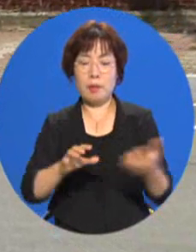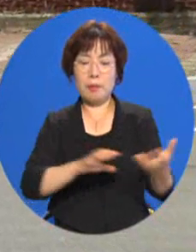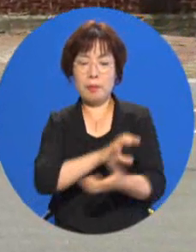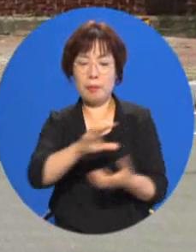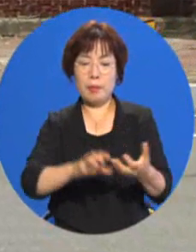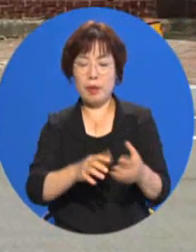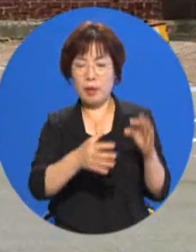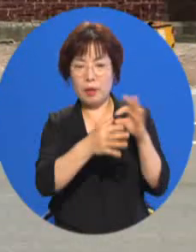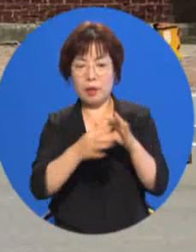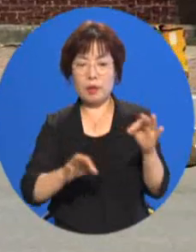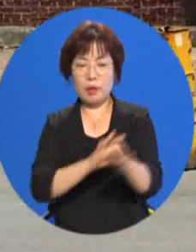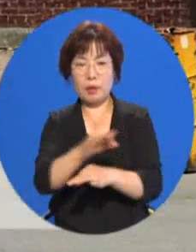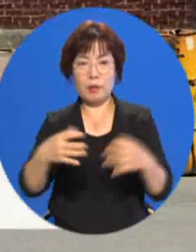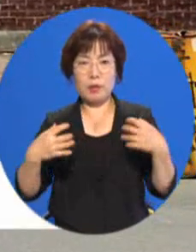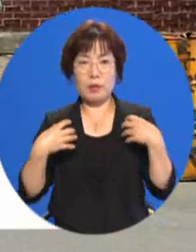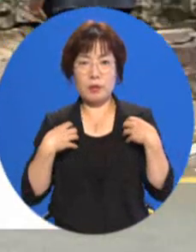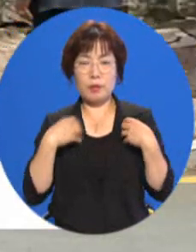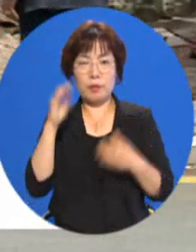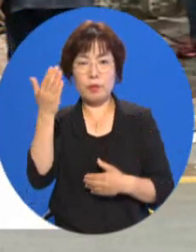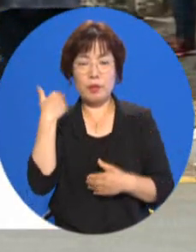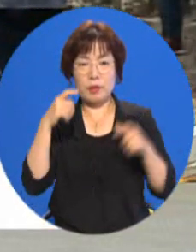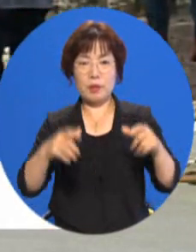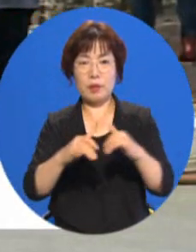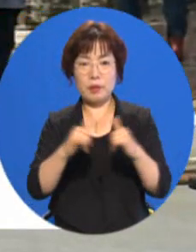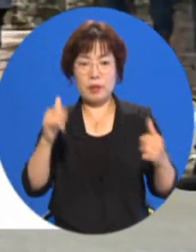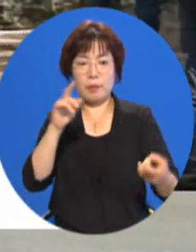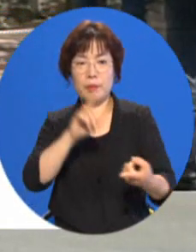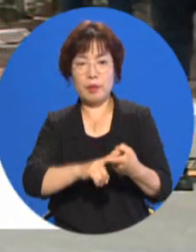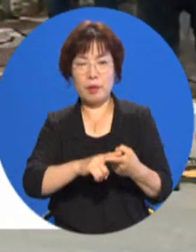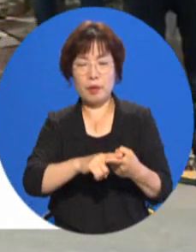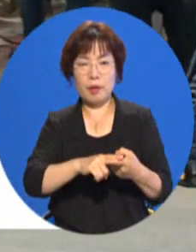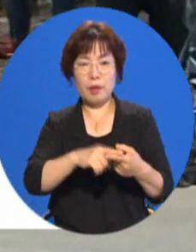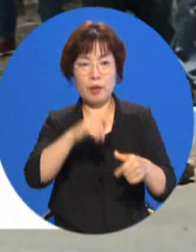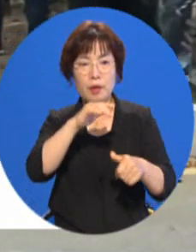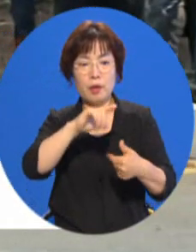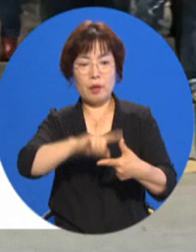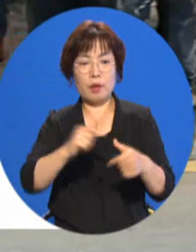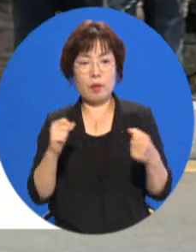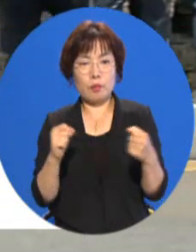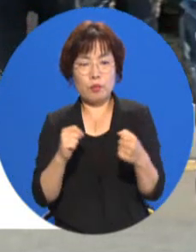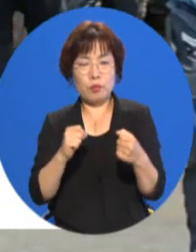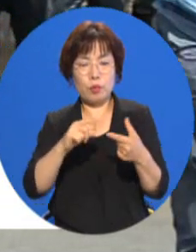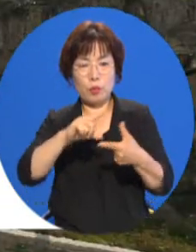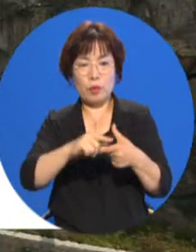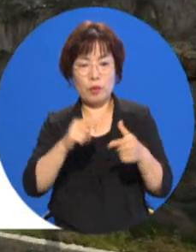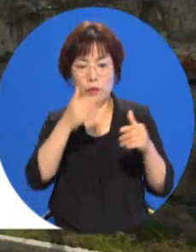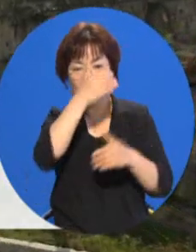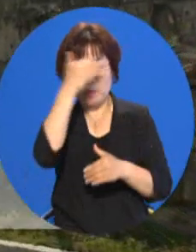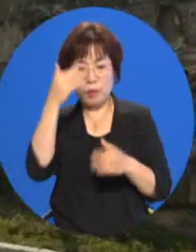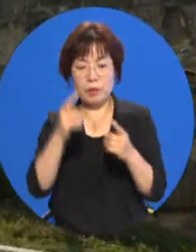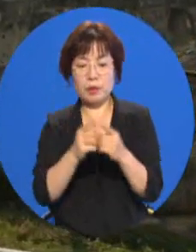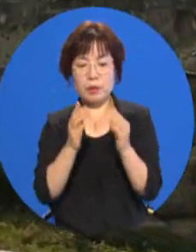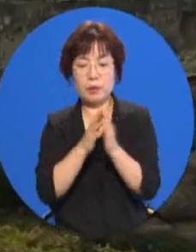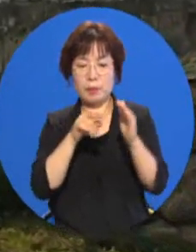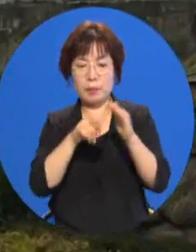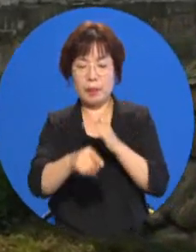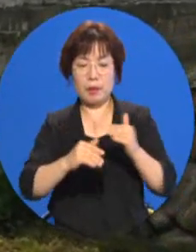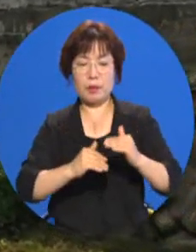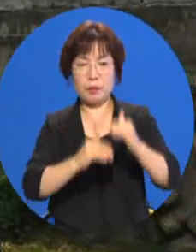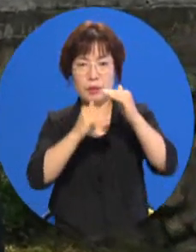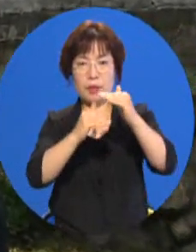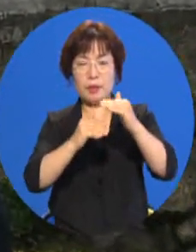커지자 경제자유구역청은 최근 주민들을 대상으로 경북과 경남에 있는 알루미늄 공장에 현장 견학을